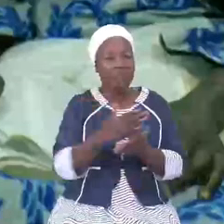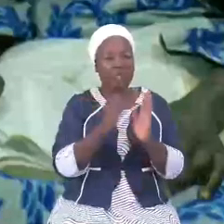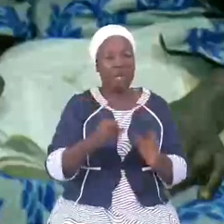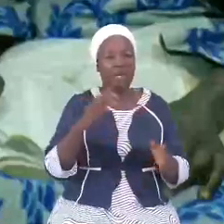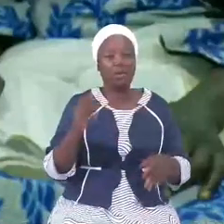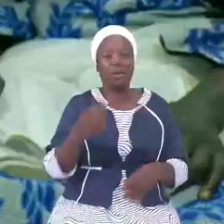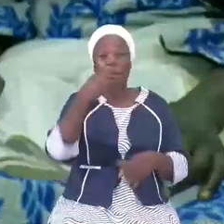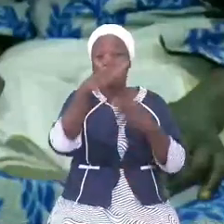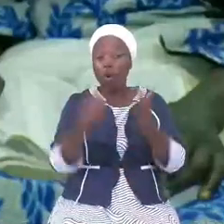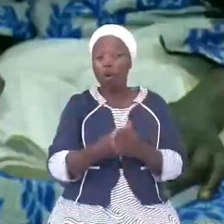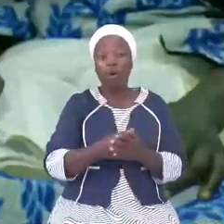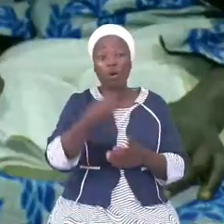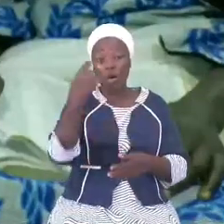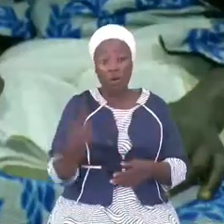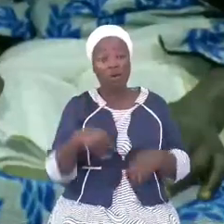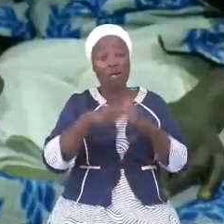nombre.